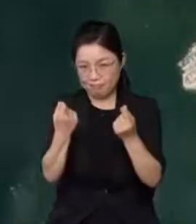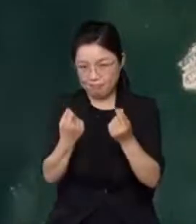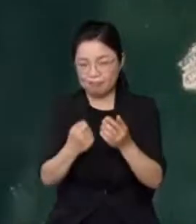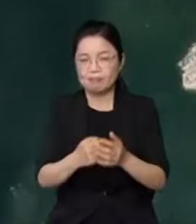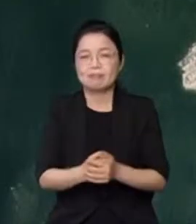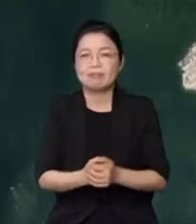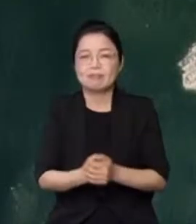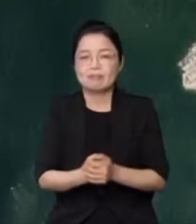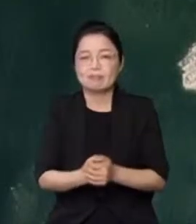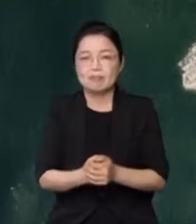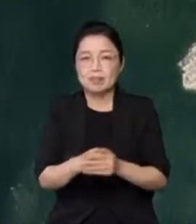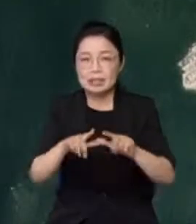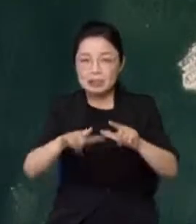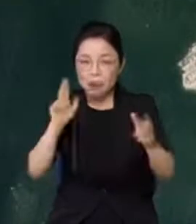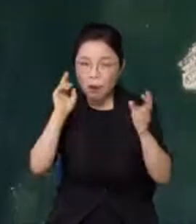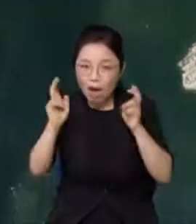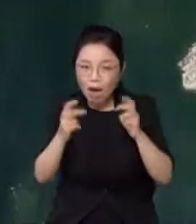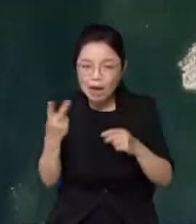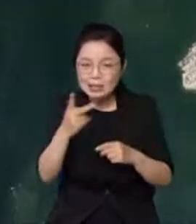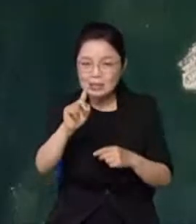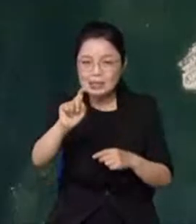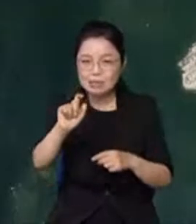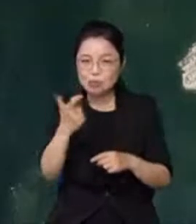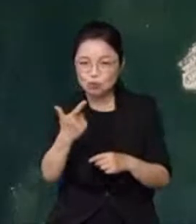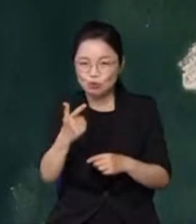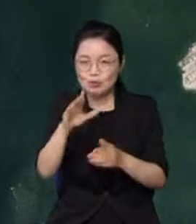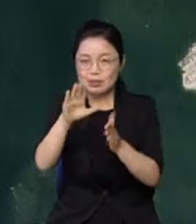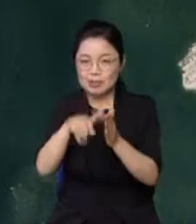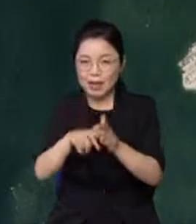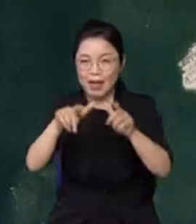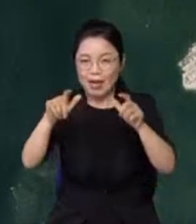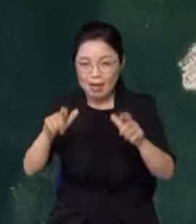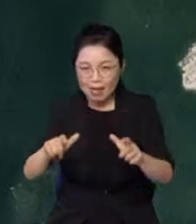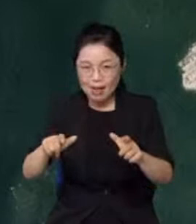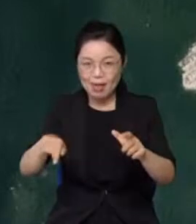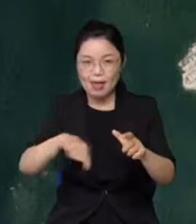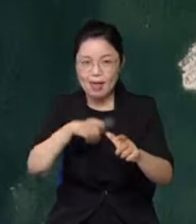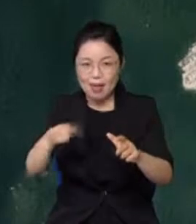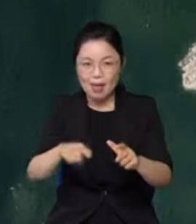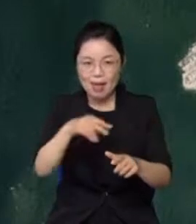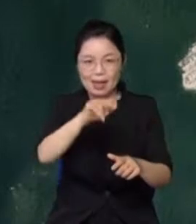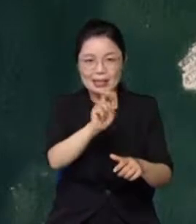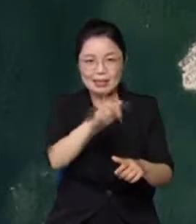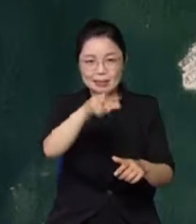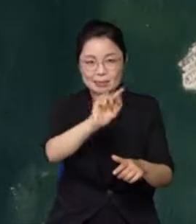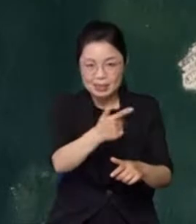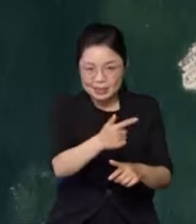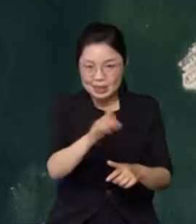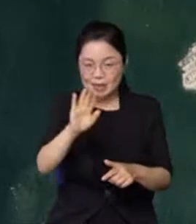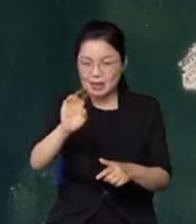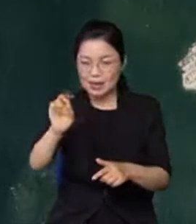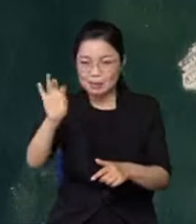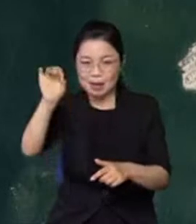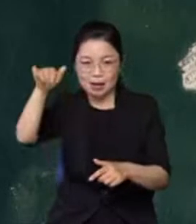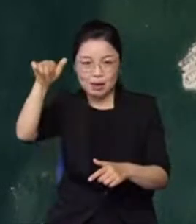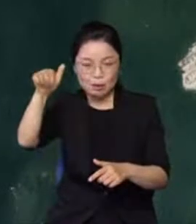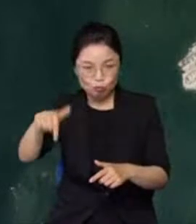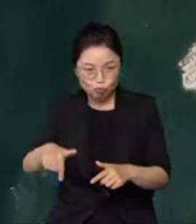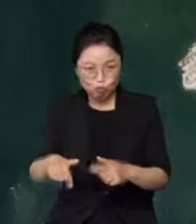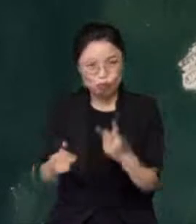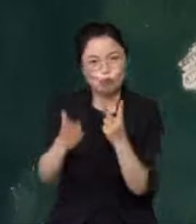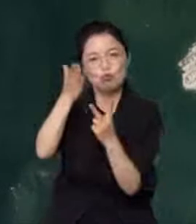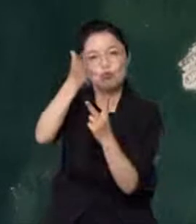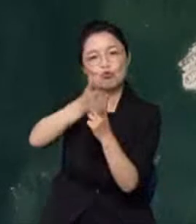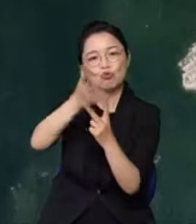당첨 인간 업체는 지난 2016년 망 복지 9화 번역 삼산 지구를 단일 사업장으로 못 갖다가 6 환경 영향 평가